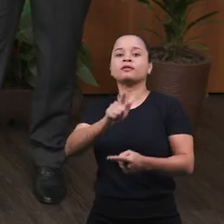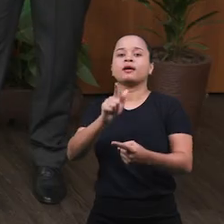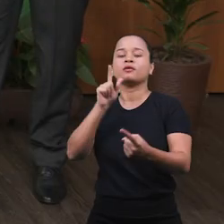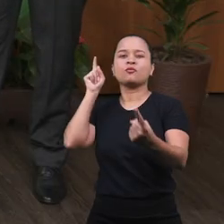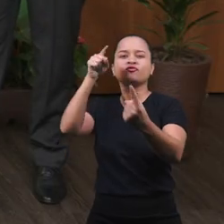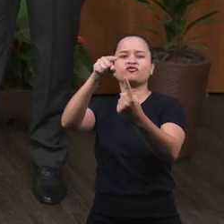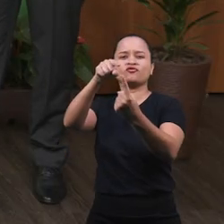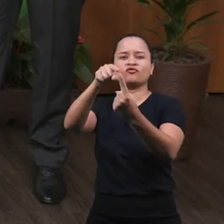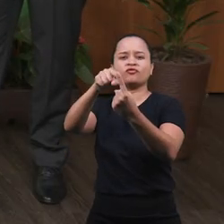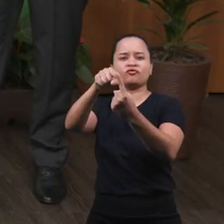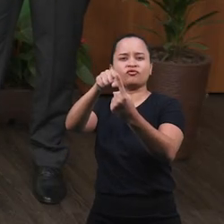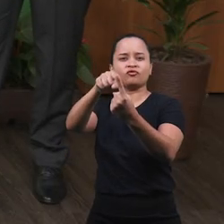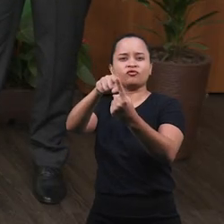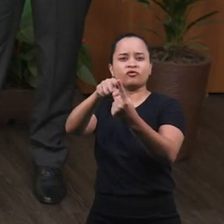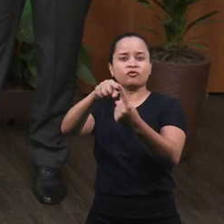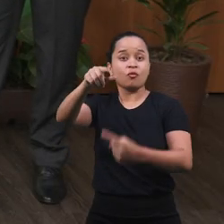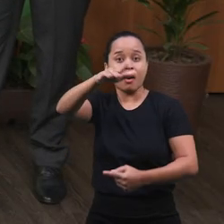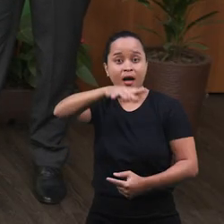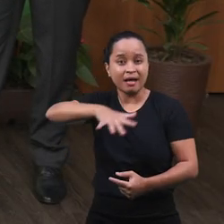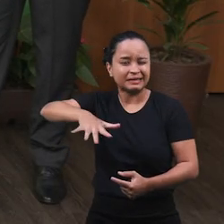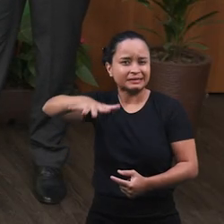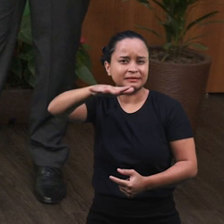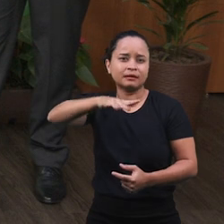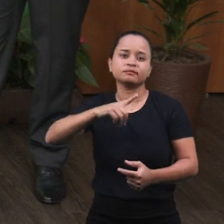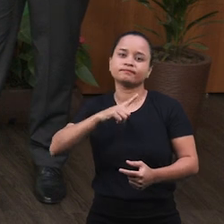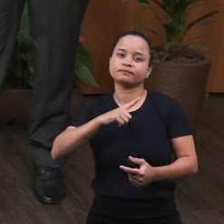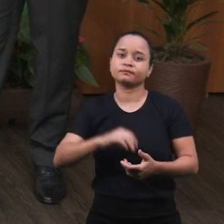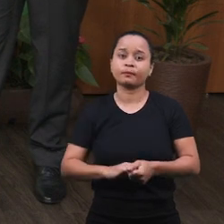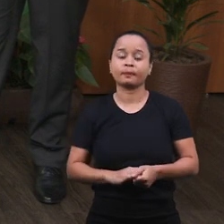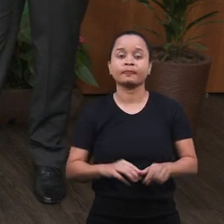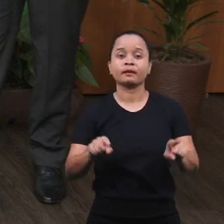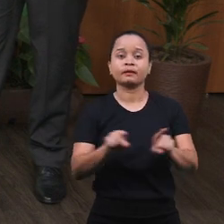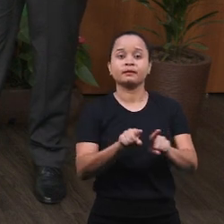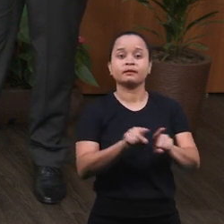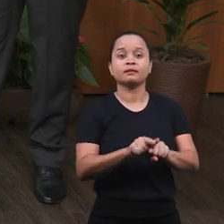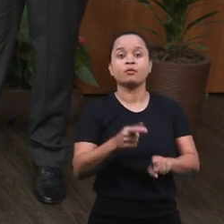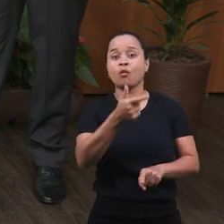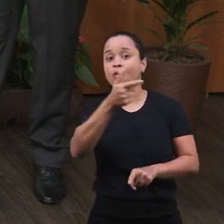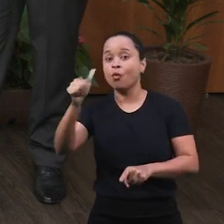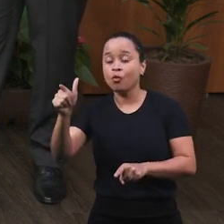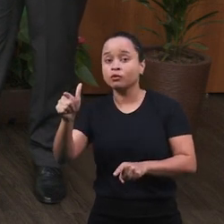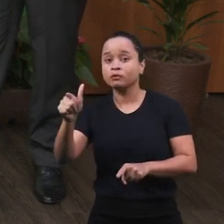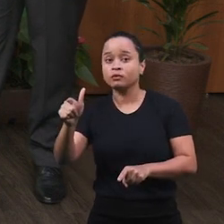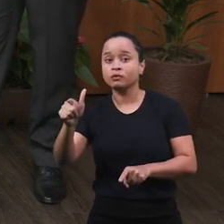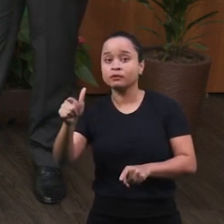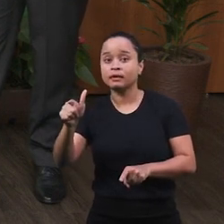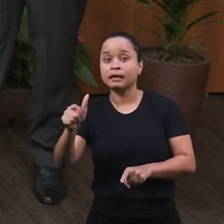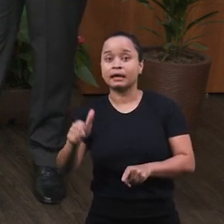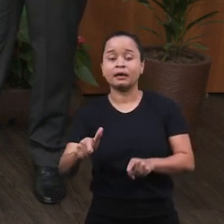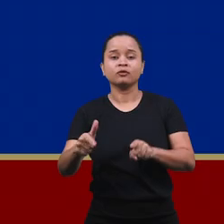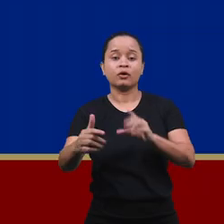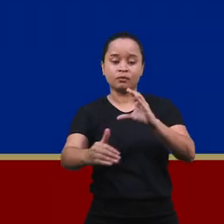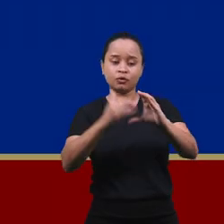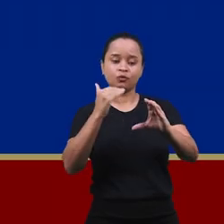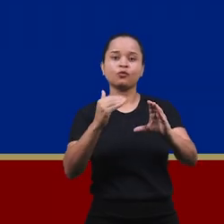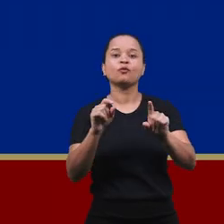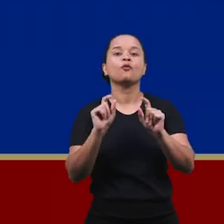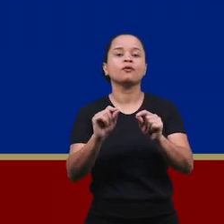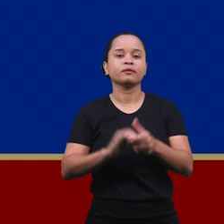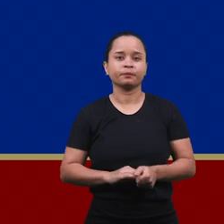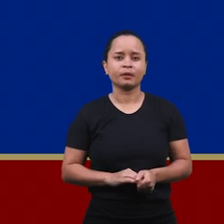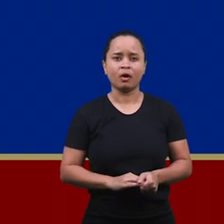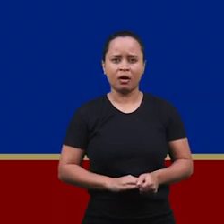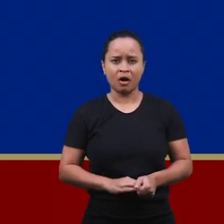grande. Melchizedek de Brasilia, au district fédéral, a écrit: le programme est venu